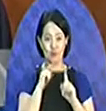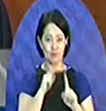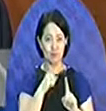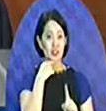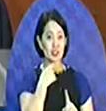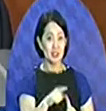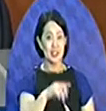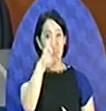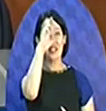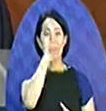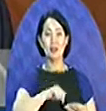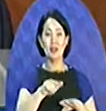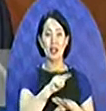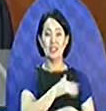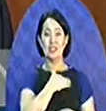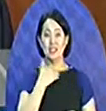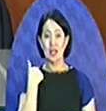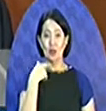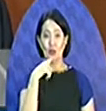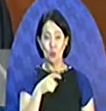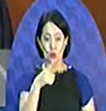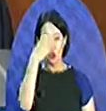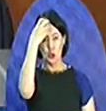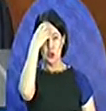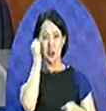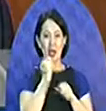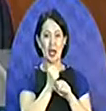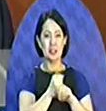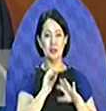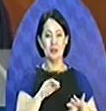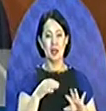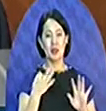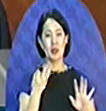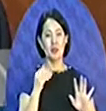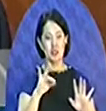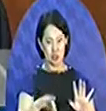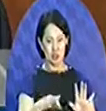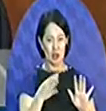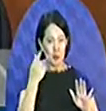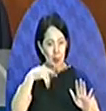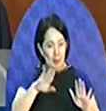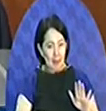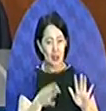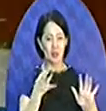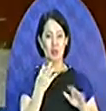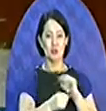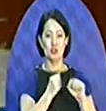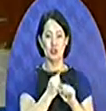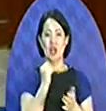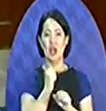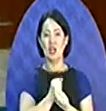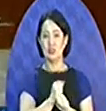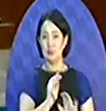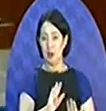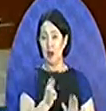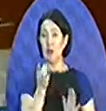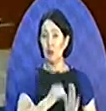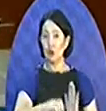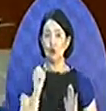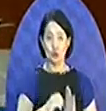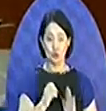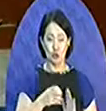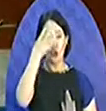Яамны газрын дараа хийх хүн бол төрийн албанд нэг 8 жил ажилласан байх ёстой дор хаяхад гэсэн ийм шаардлага тавьж байгаа. За бас